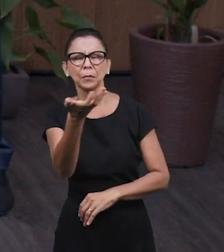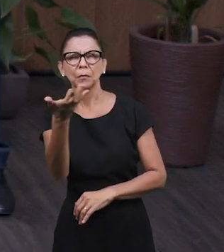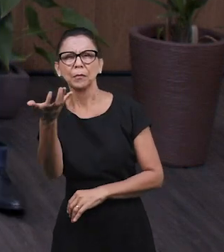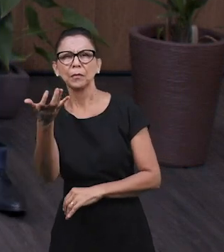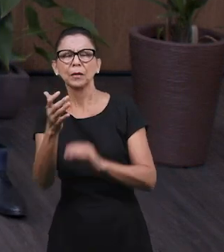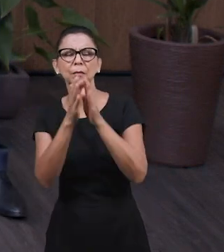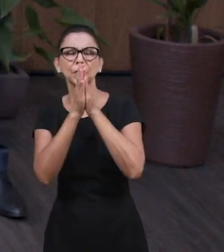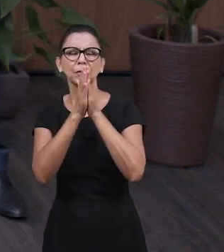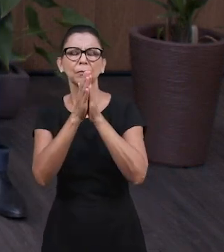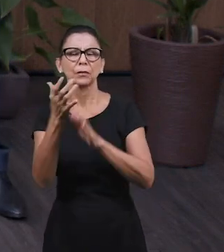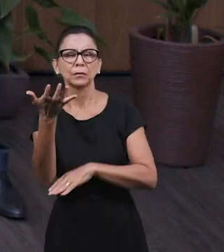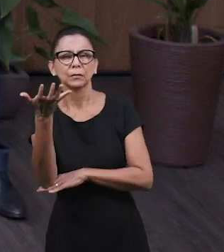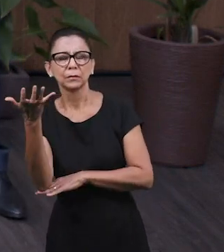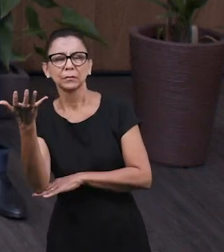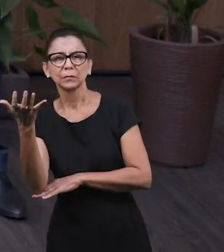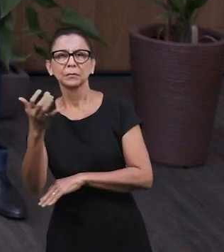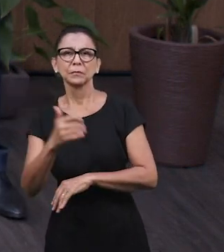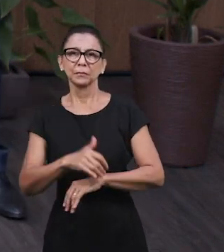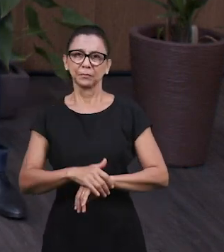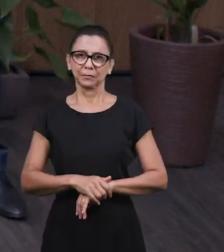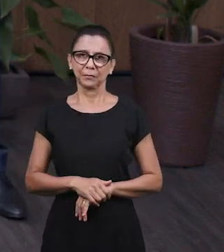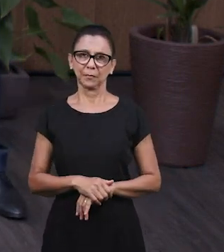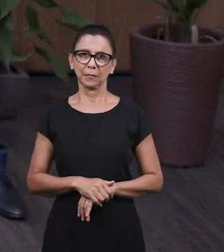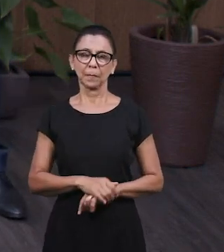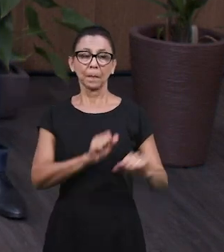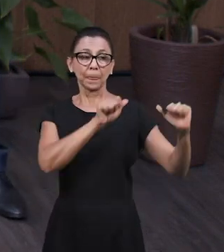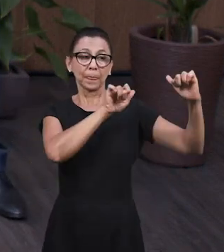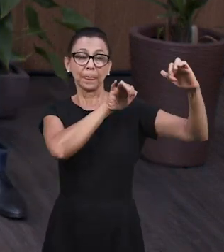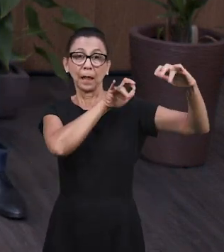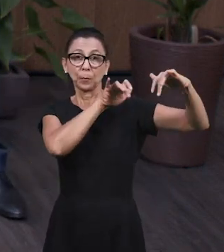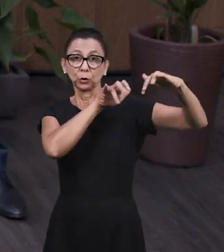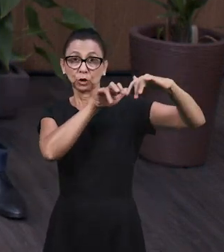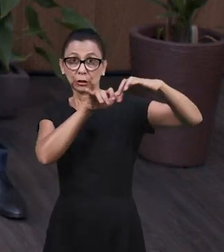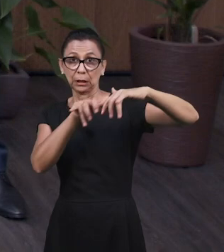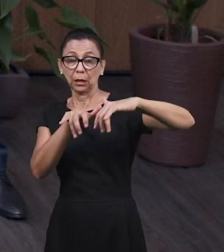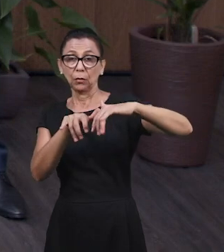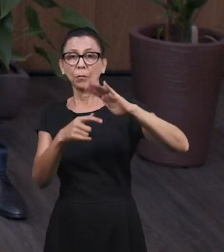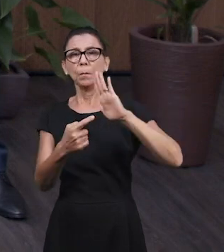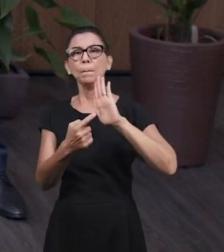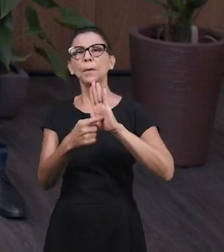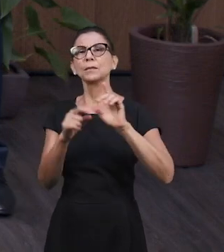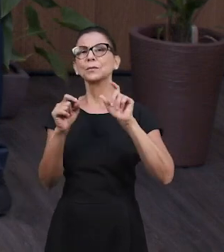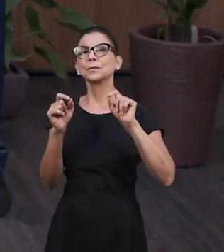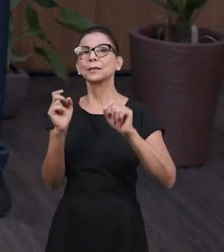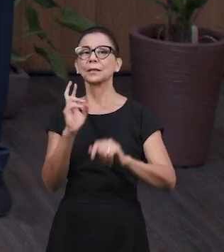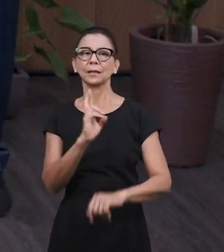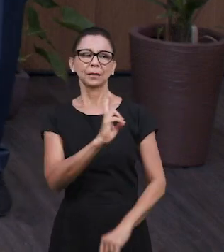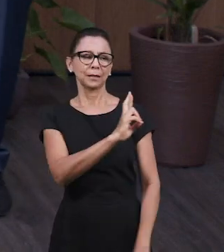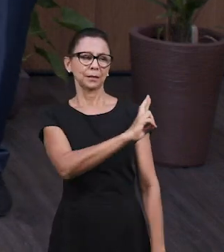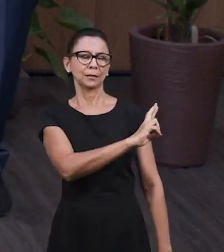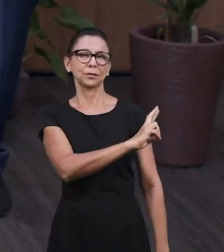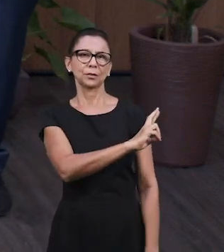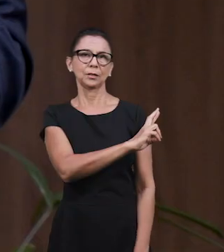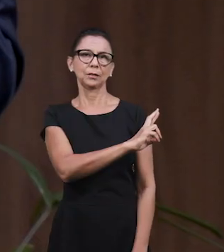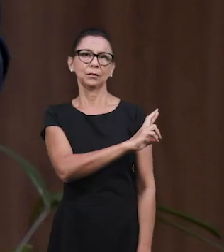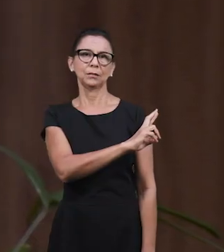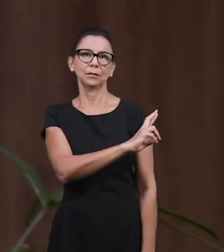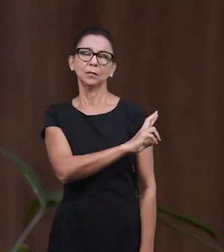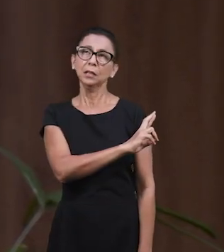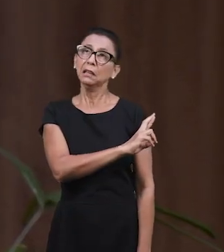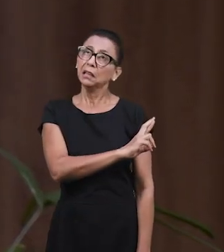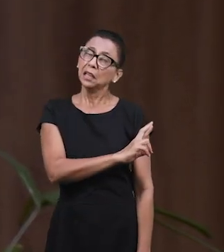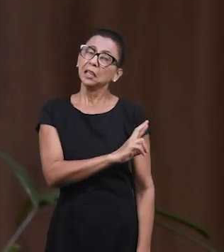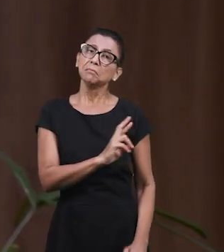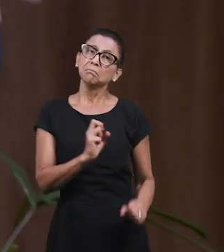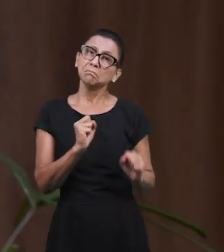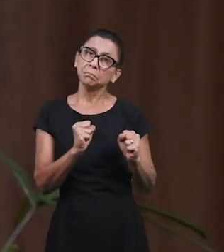passait. Et cette foule, c'est un type prophétique de la religion. La